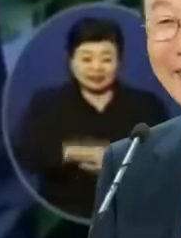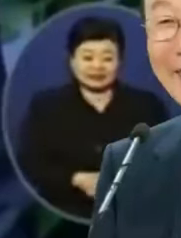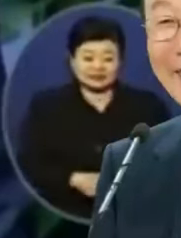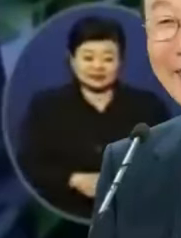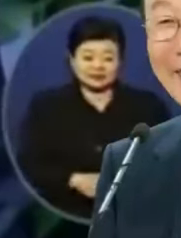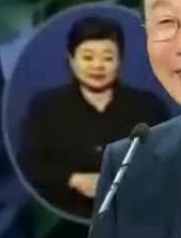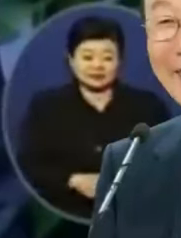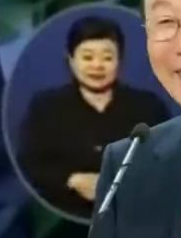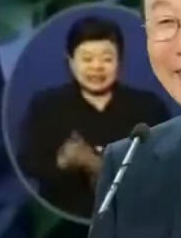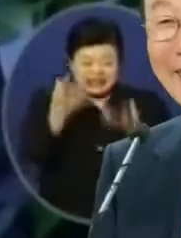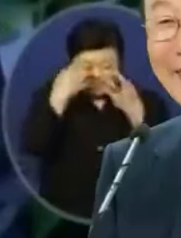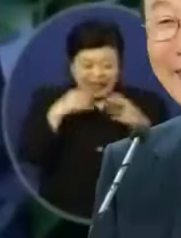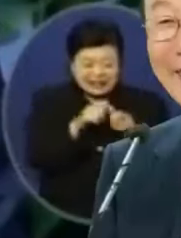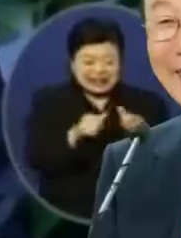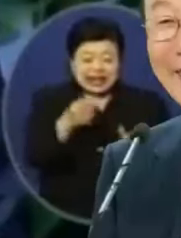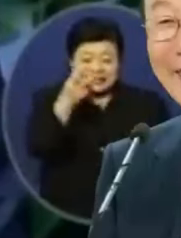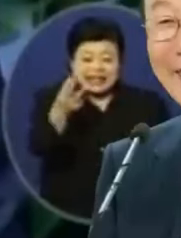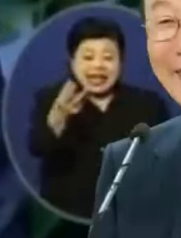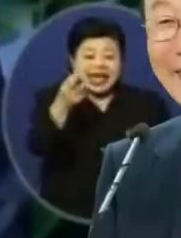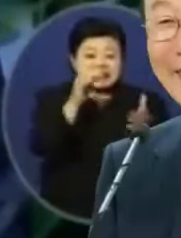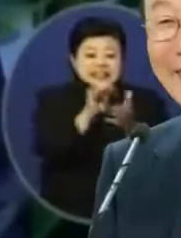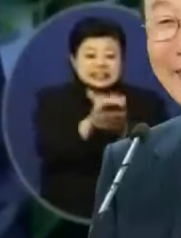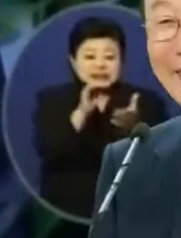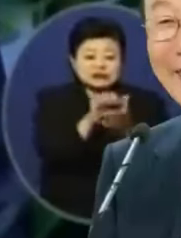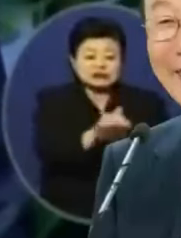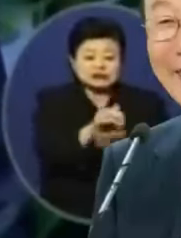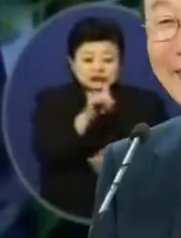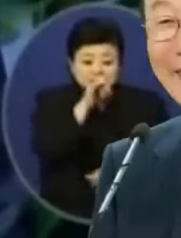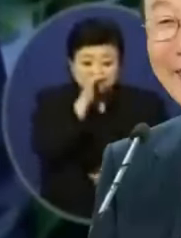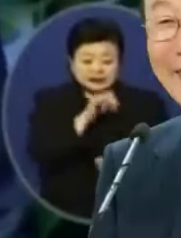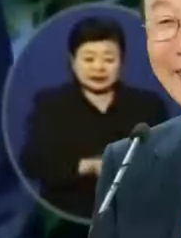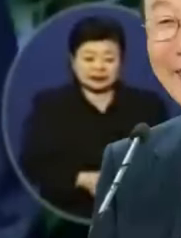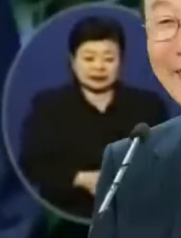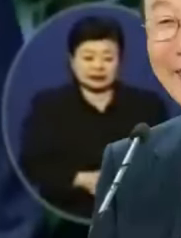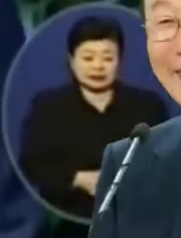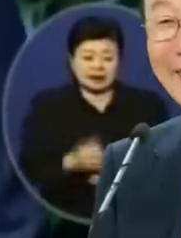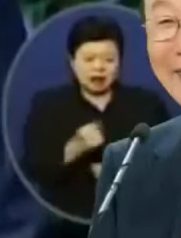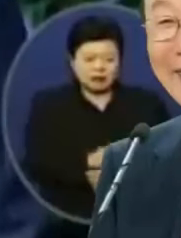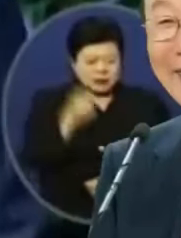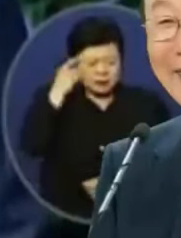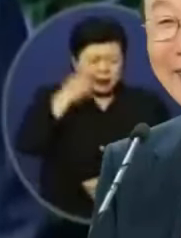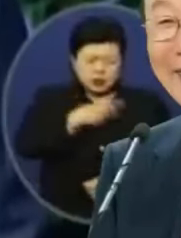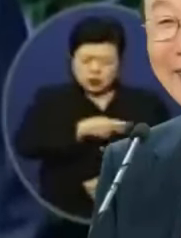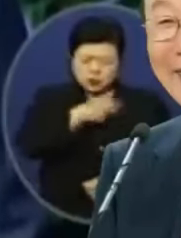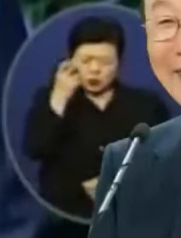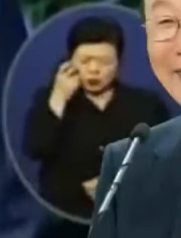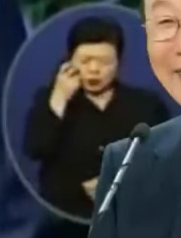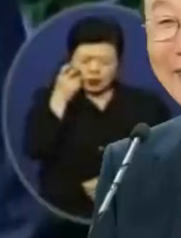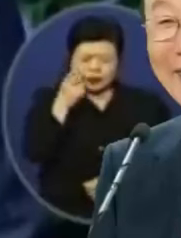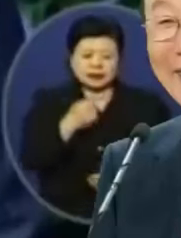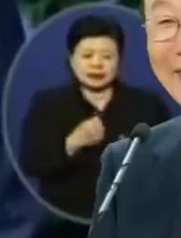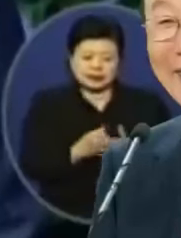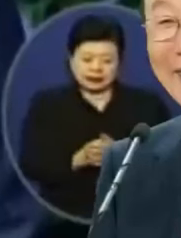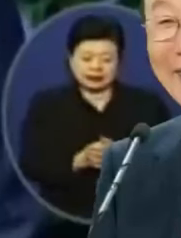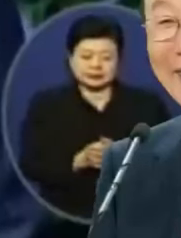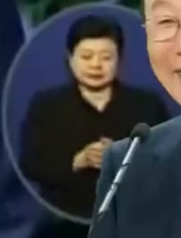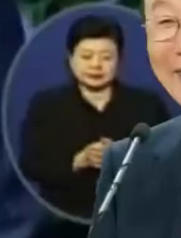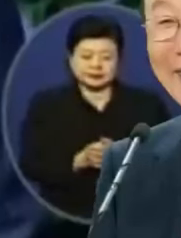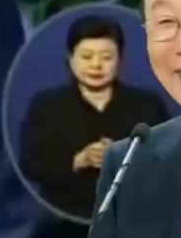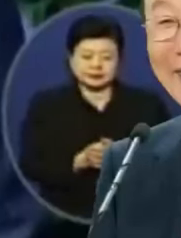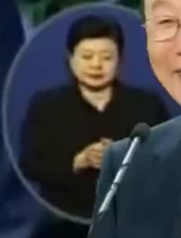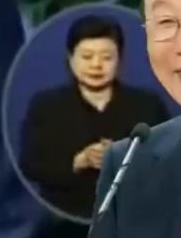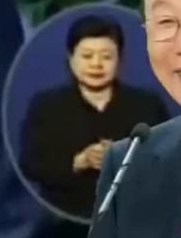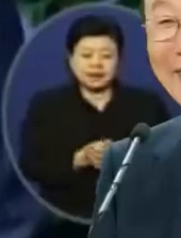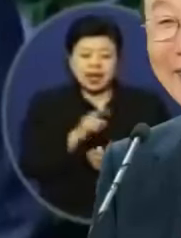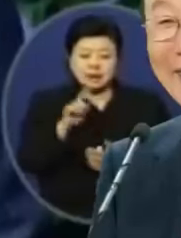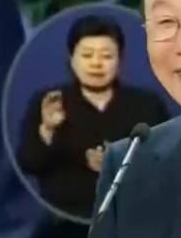사드락 메삭 아벳느고라는 새 청년은 엄청나게 머리가 좋았습니다. 그래서